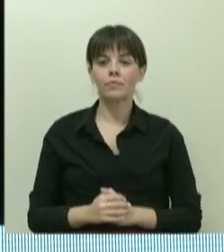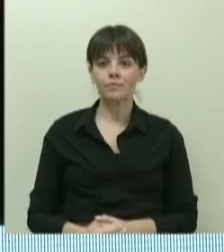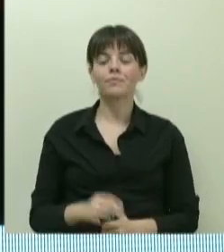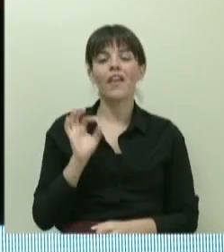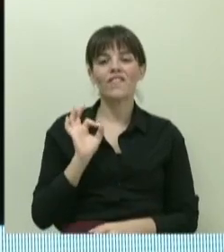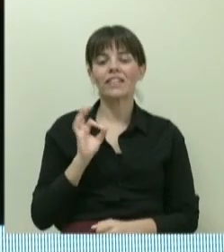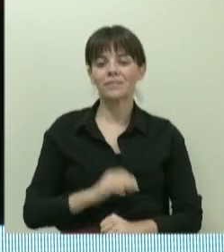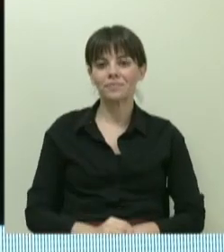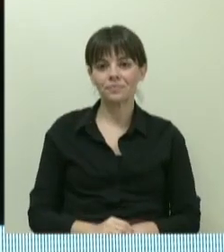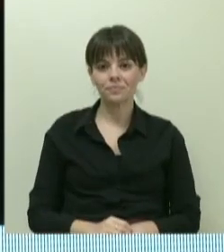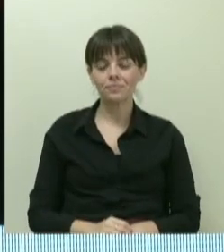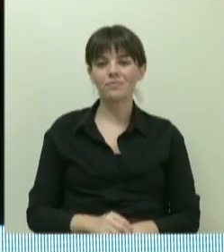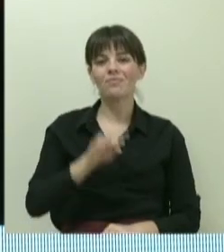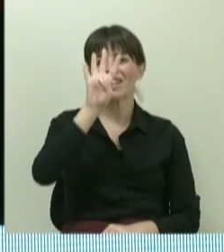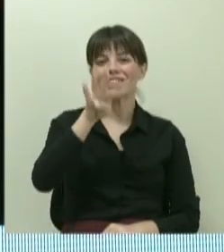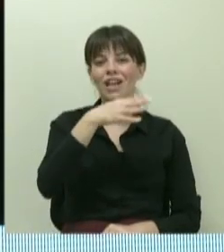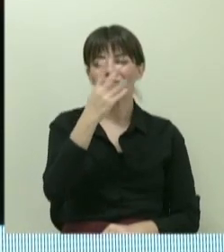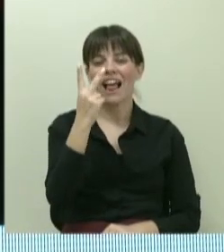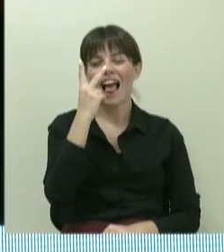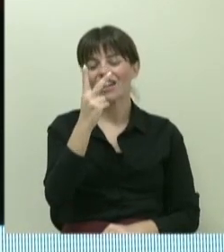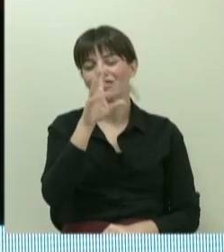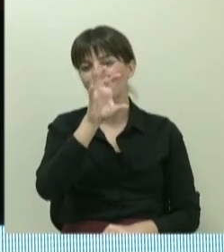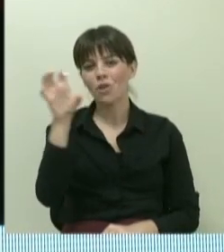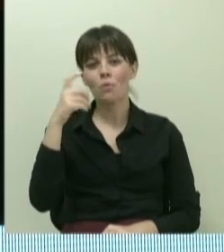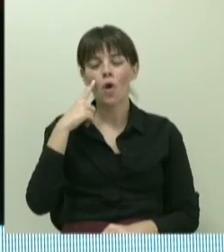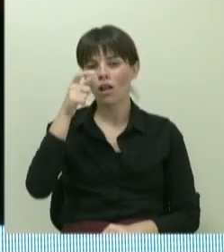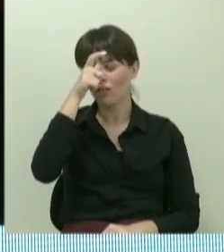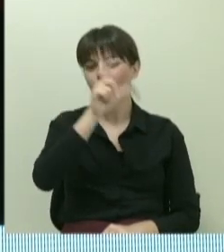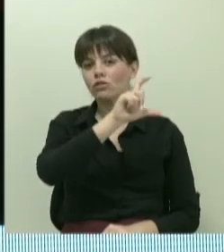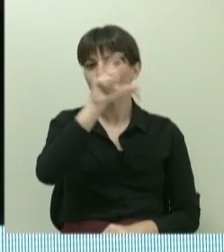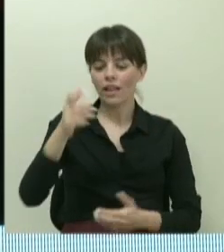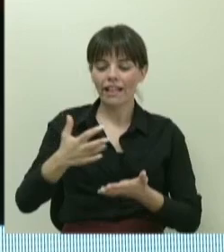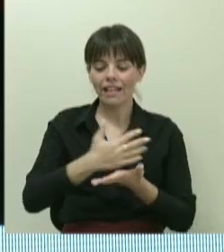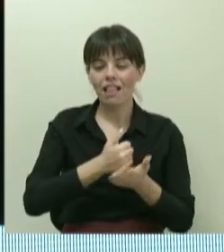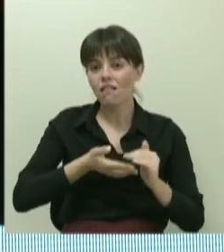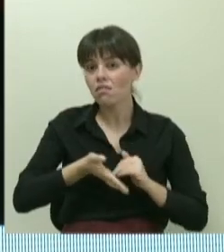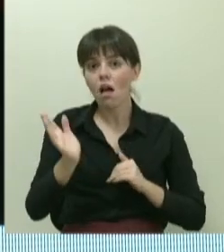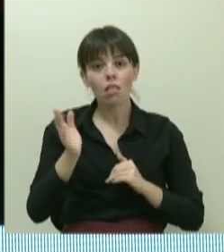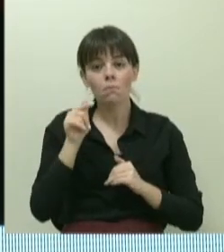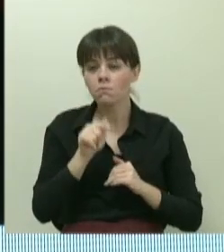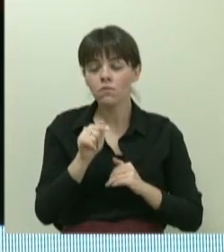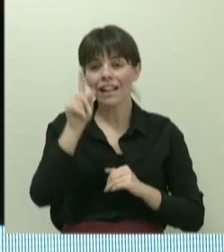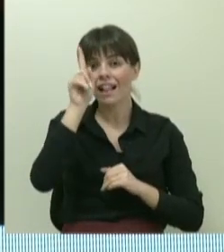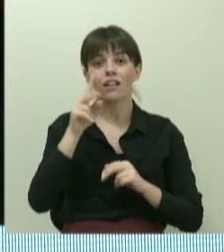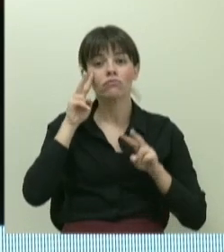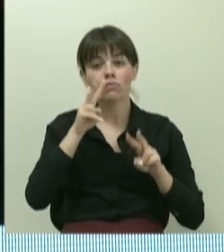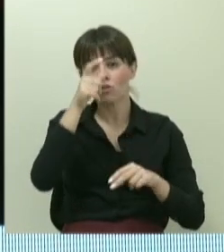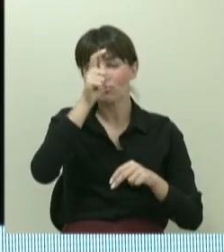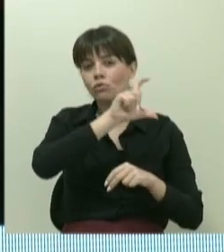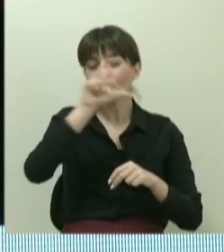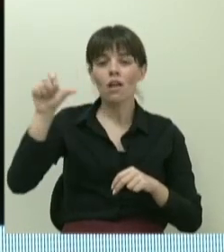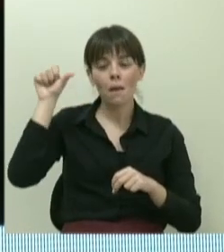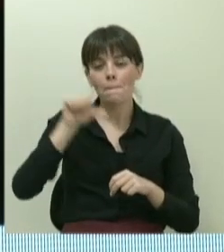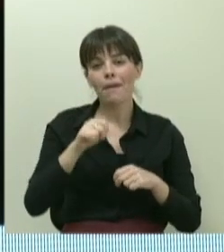Evet, tablonun ikinci tarafı da Türkiye'de gelir dağılımı. Önce gördük ki Türkiye